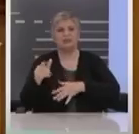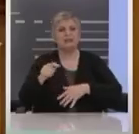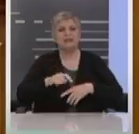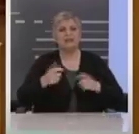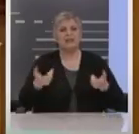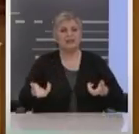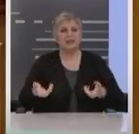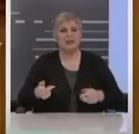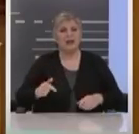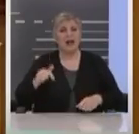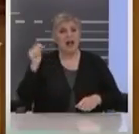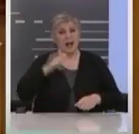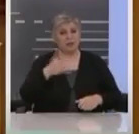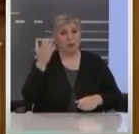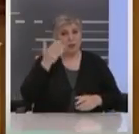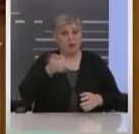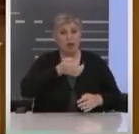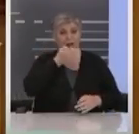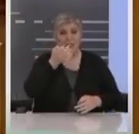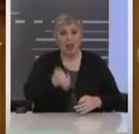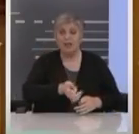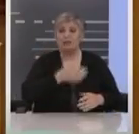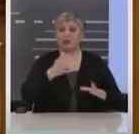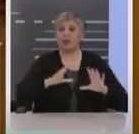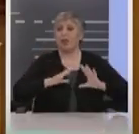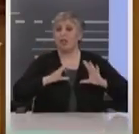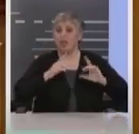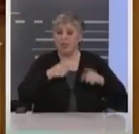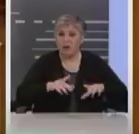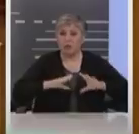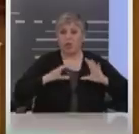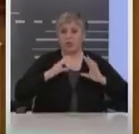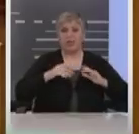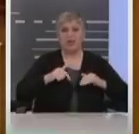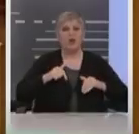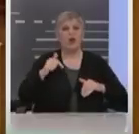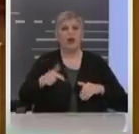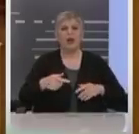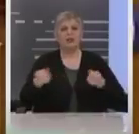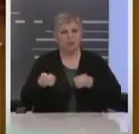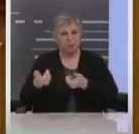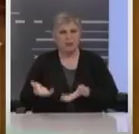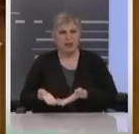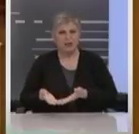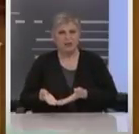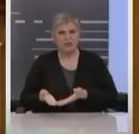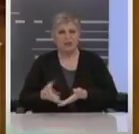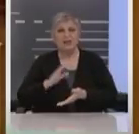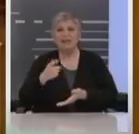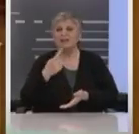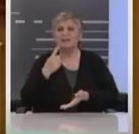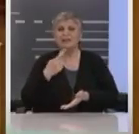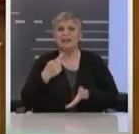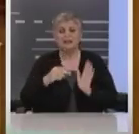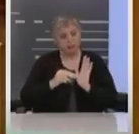δήθεν ξορκίζεις. Ξορκίζετε τον λαϊκισμό, αλλά εφόσον δεν λέτε ότι εσείς θα φέρνατε ποτέ μια καλύτερη